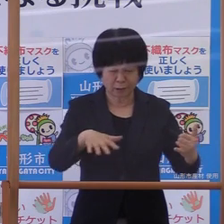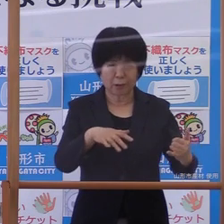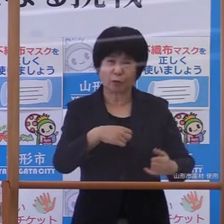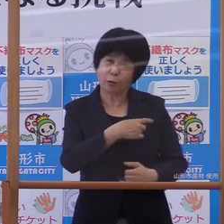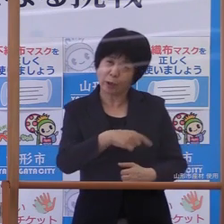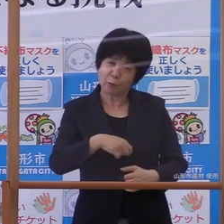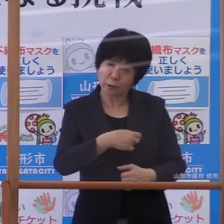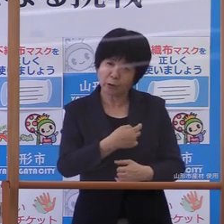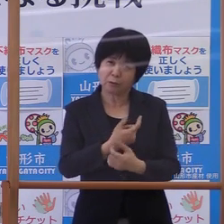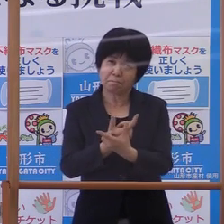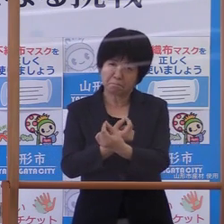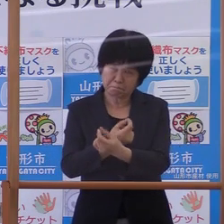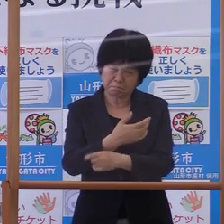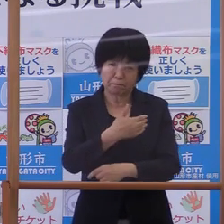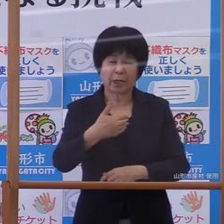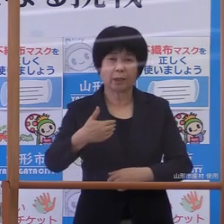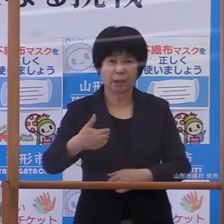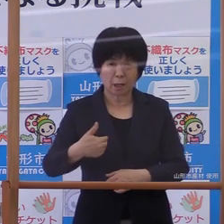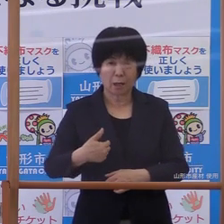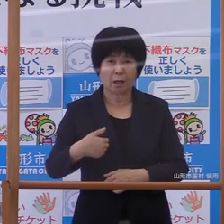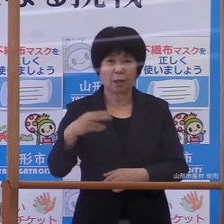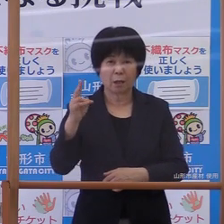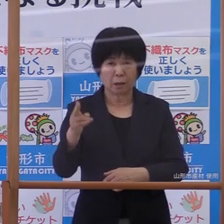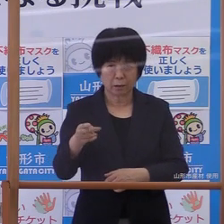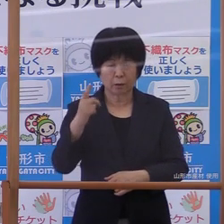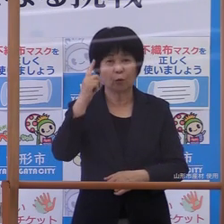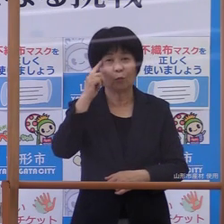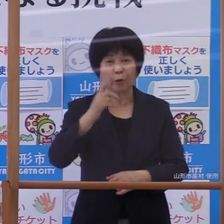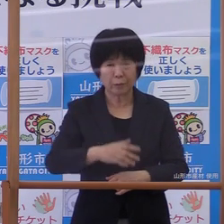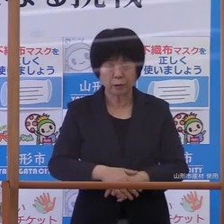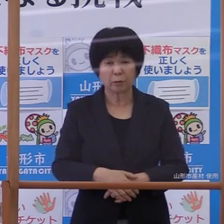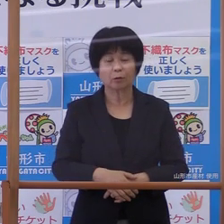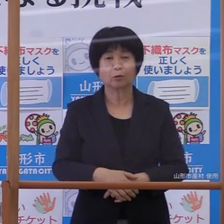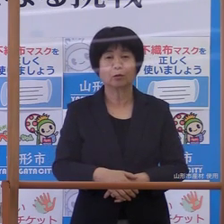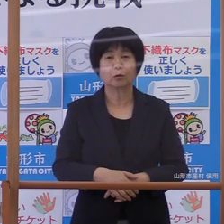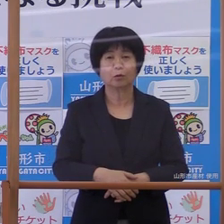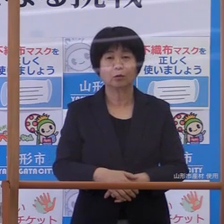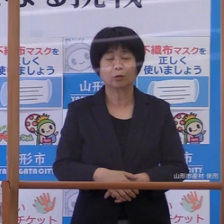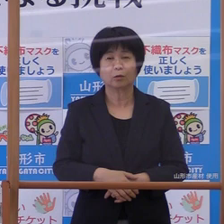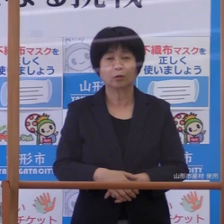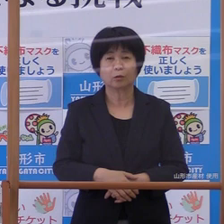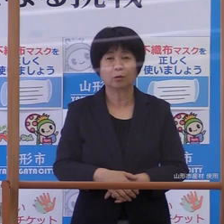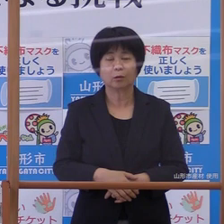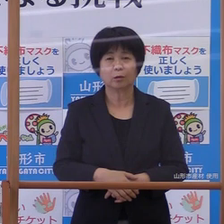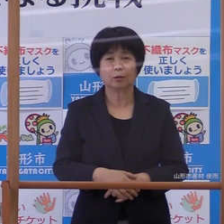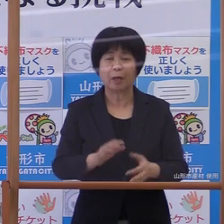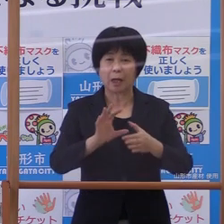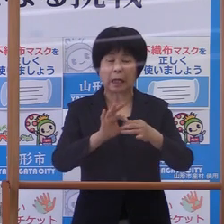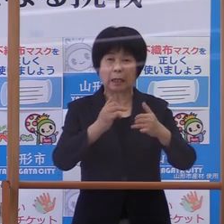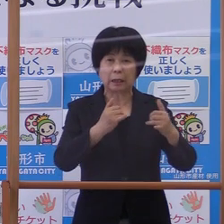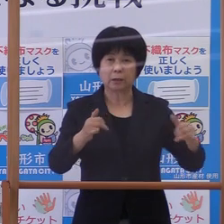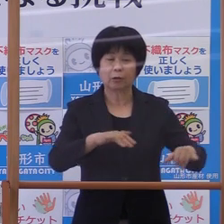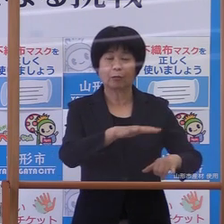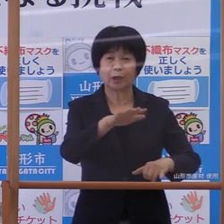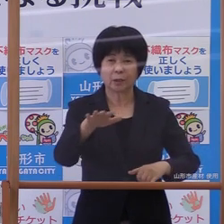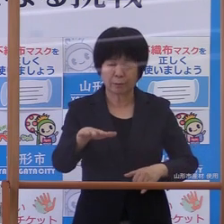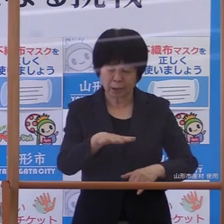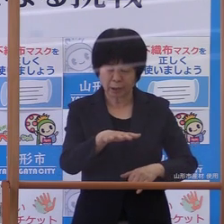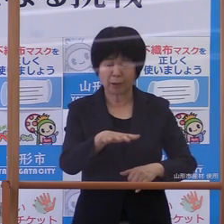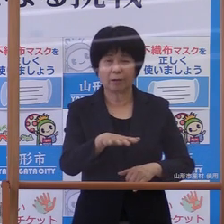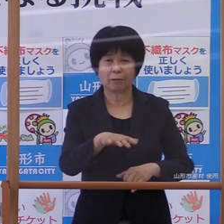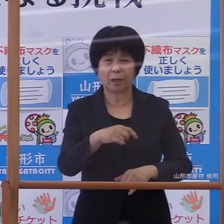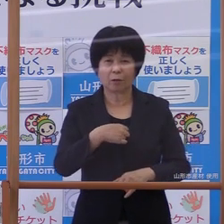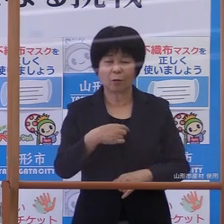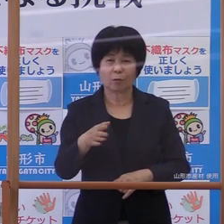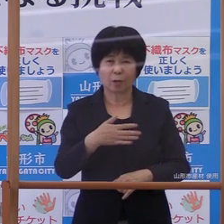いは共有できたのではないかというふうに考えているところでございます。関係者の皆様にはですね、本当に